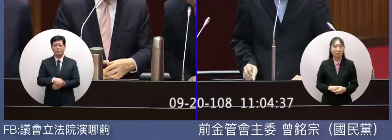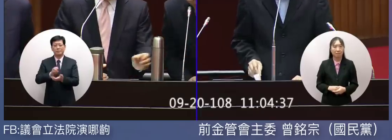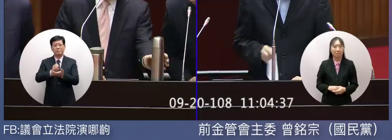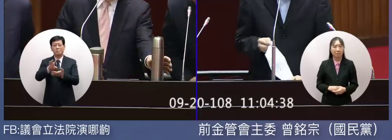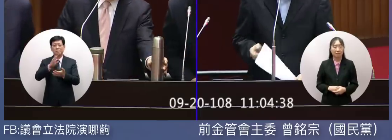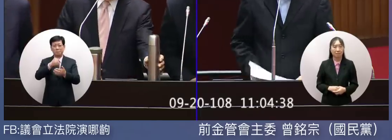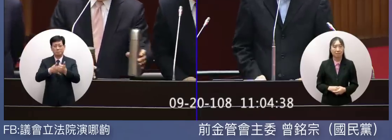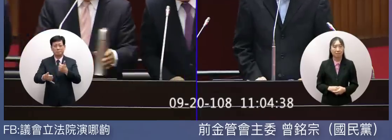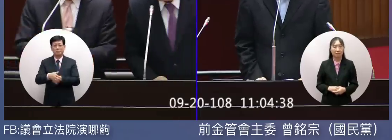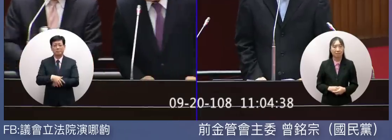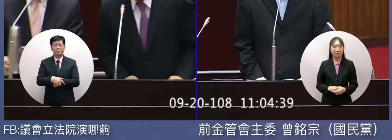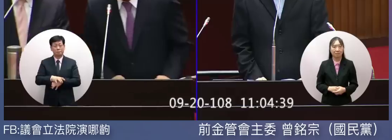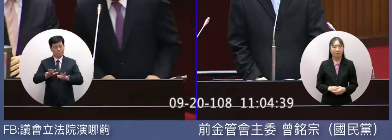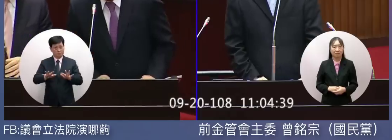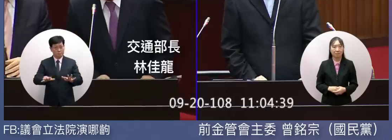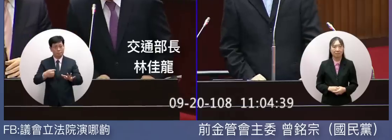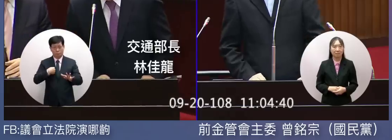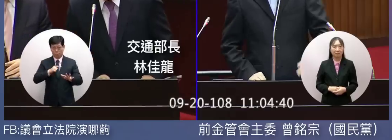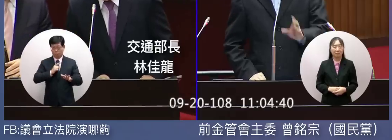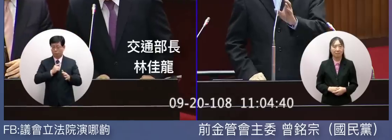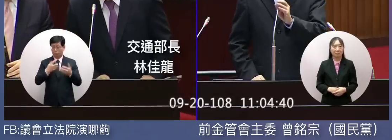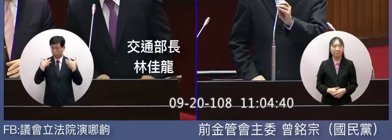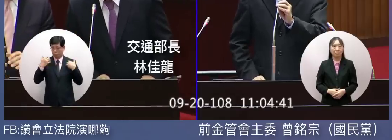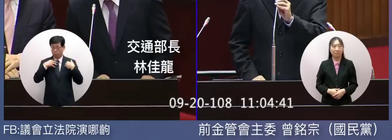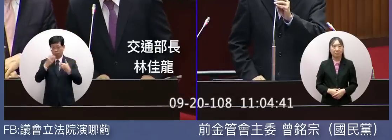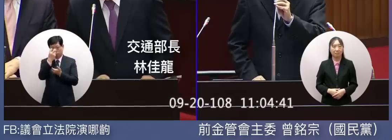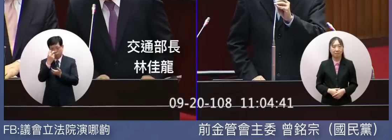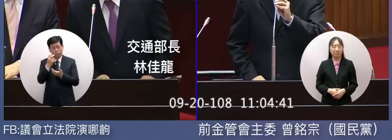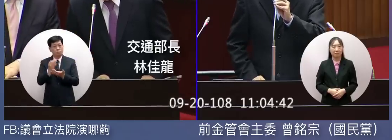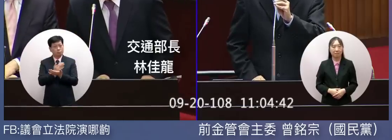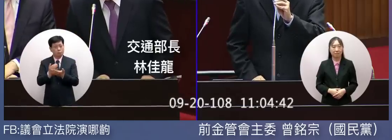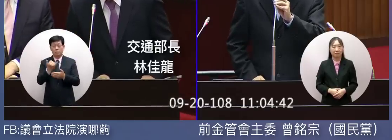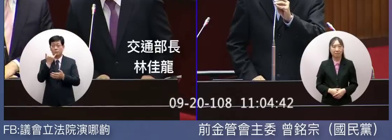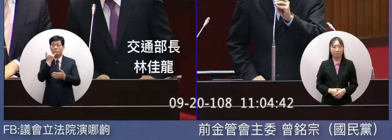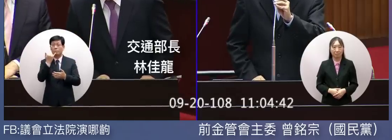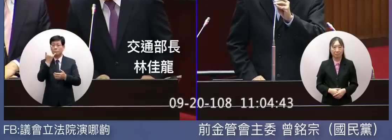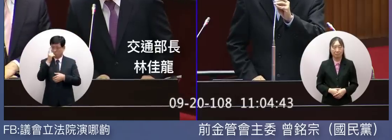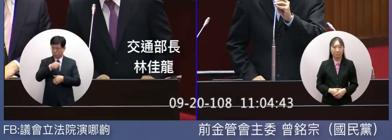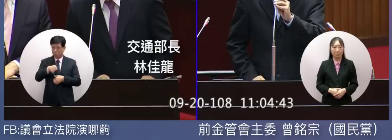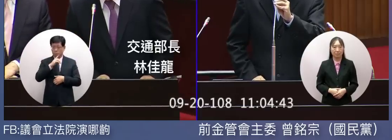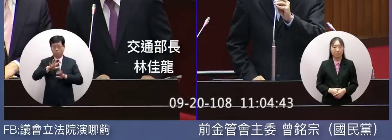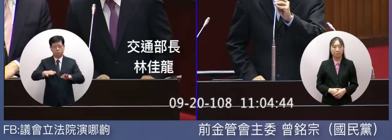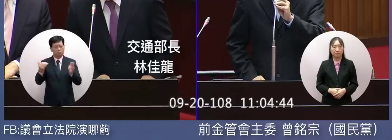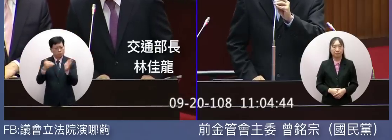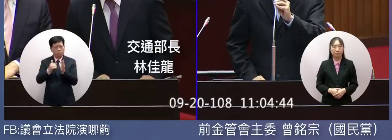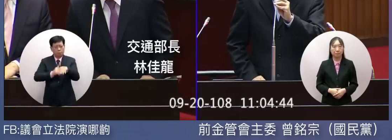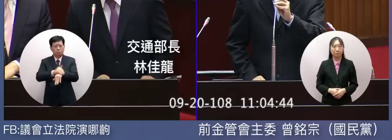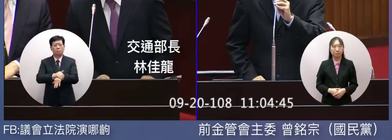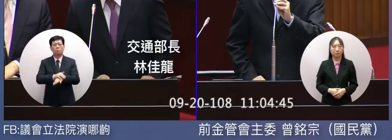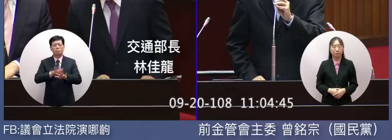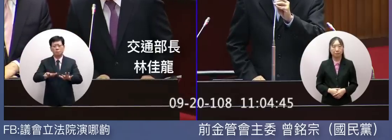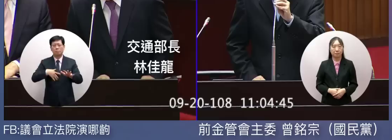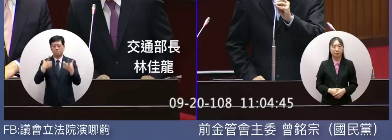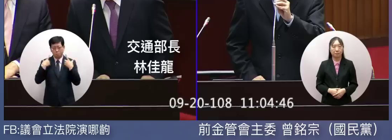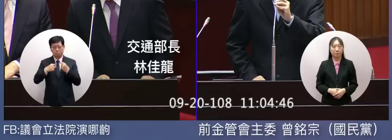报告委员好，我们现在进行审查，已经可行性评估即将完成。那政策上我们